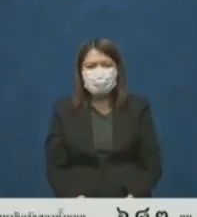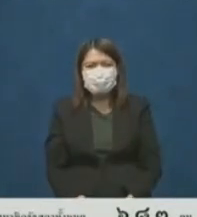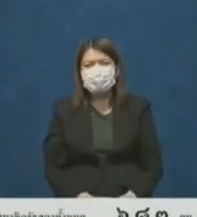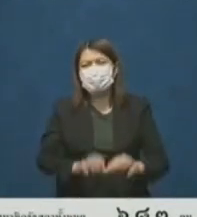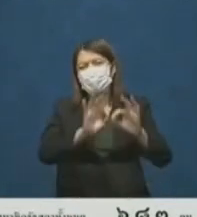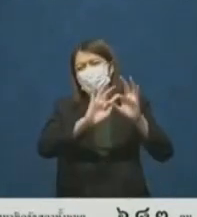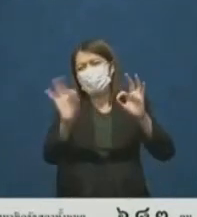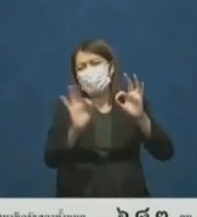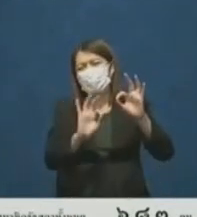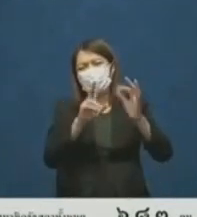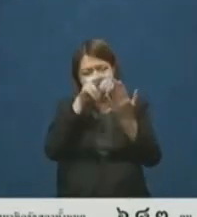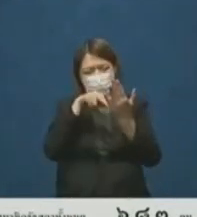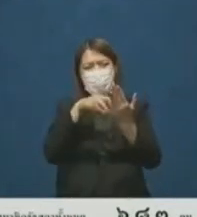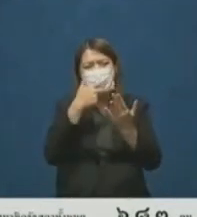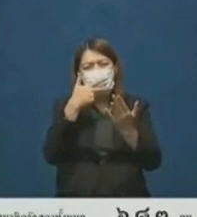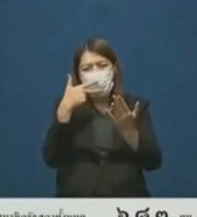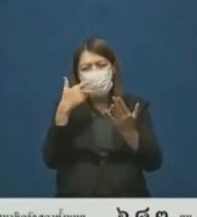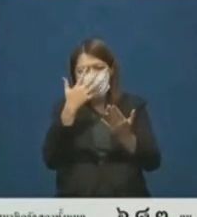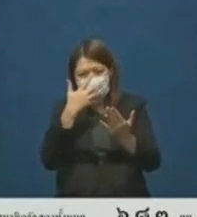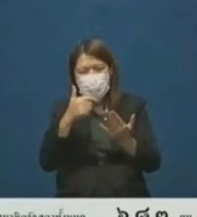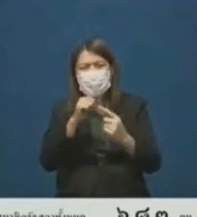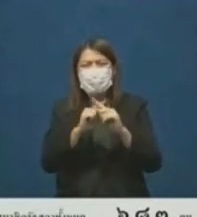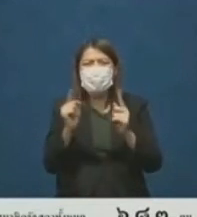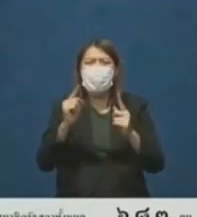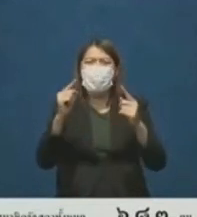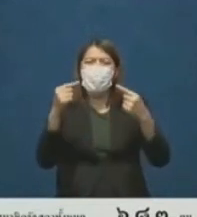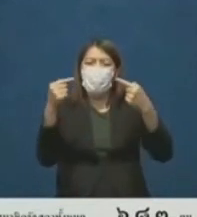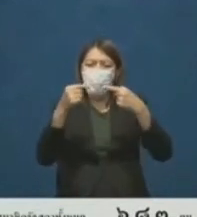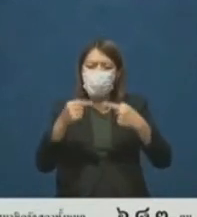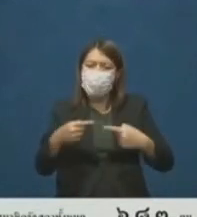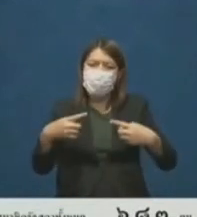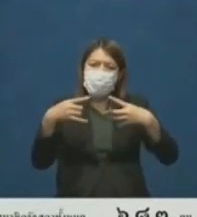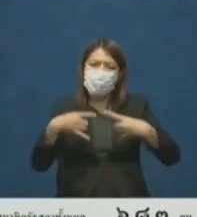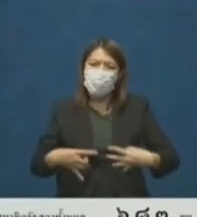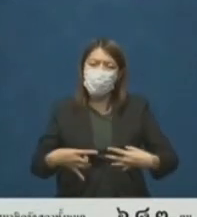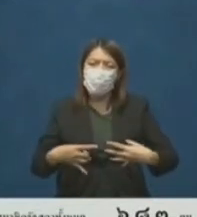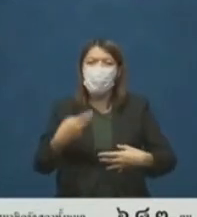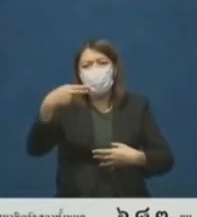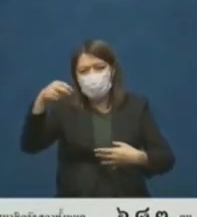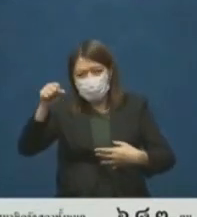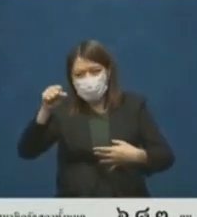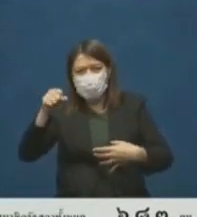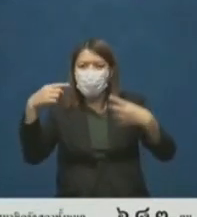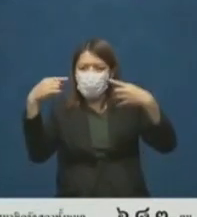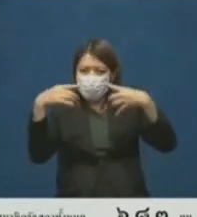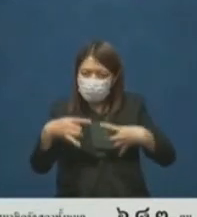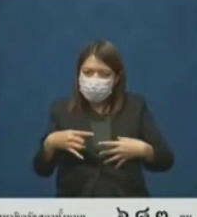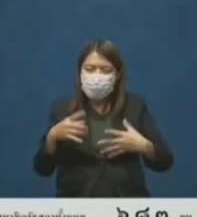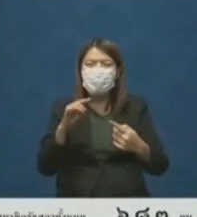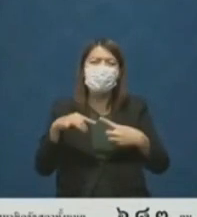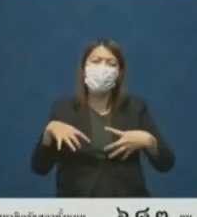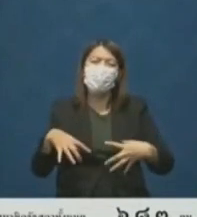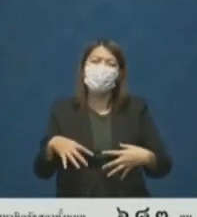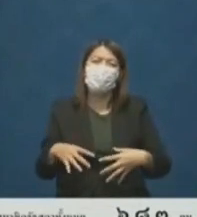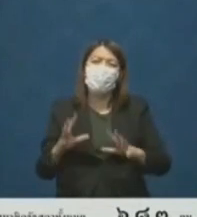เขียนเพื่อให้มันดูดีแต่หลักสูตรไม่สอดคล้องที่พูดมานี่ห